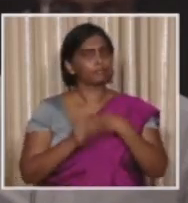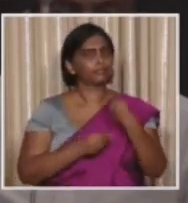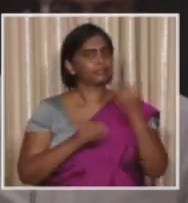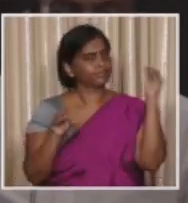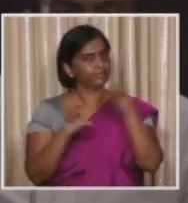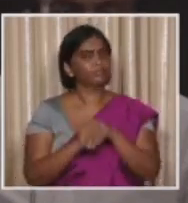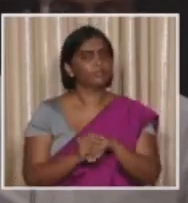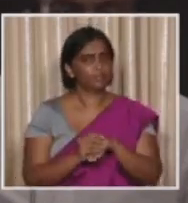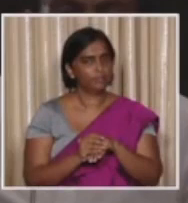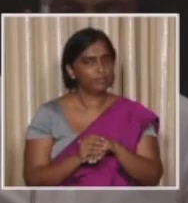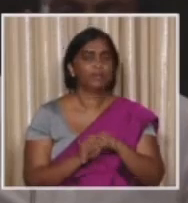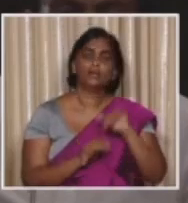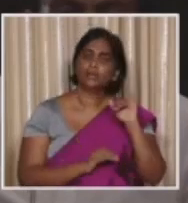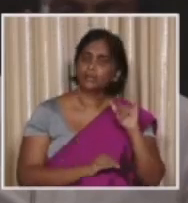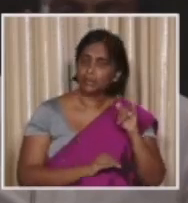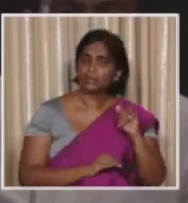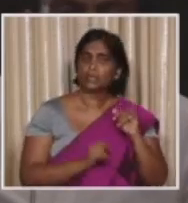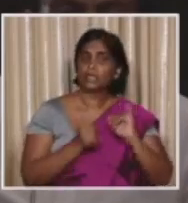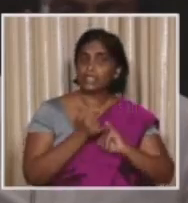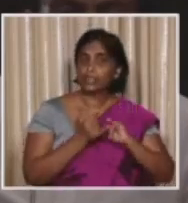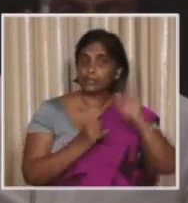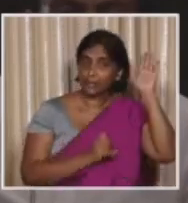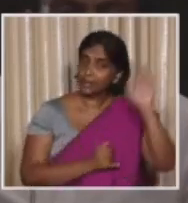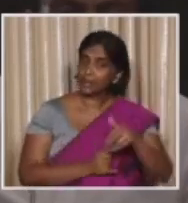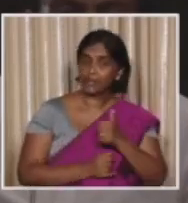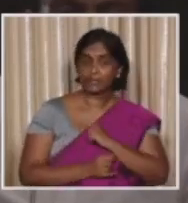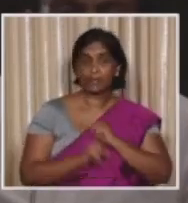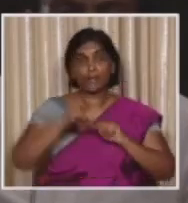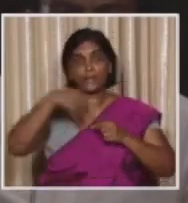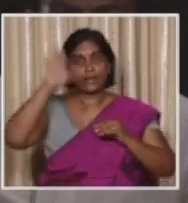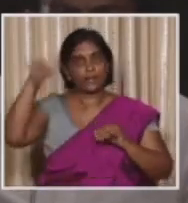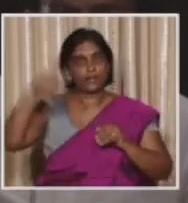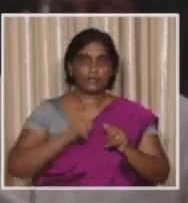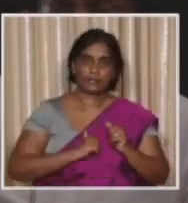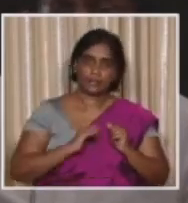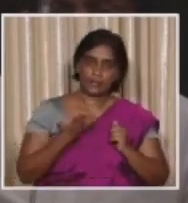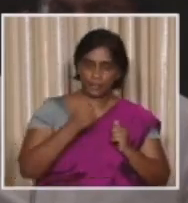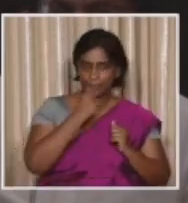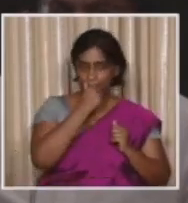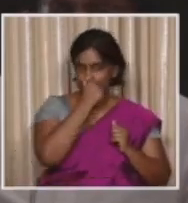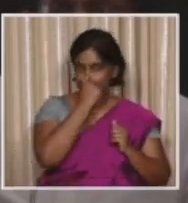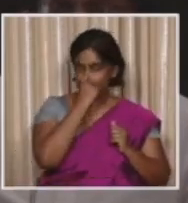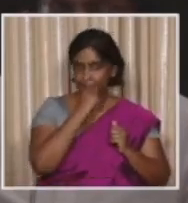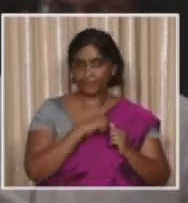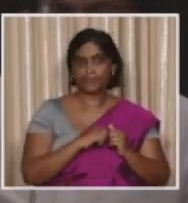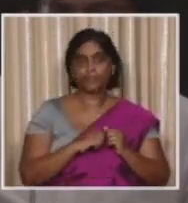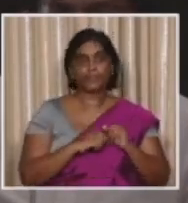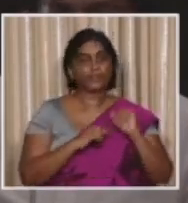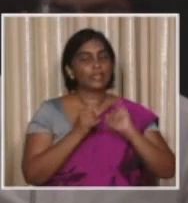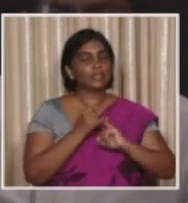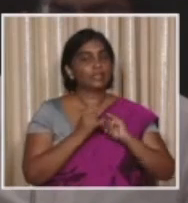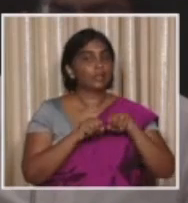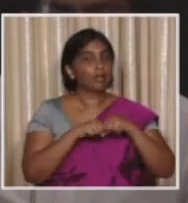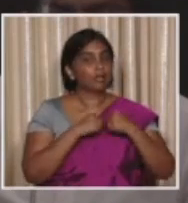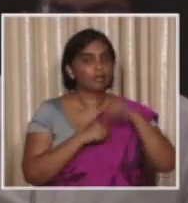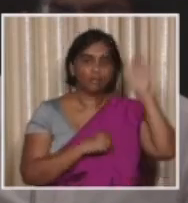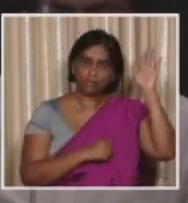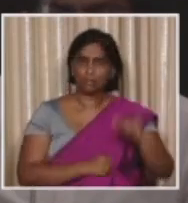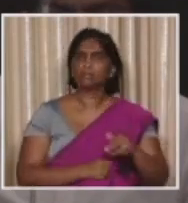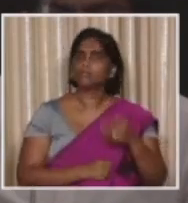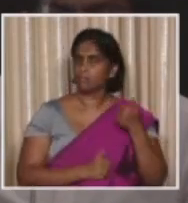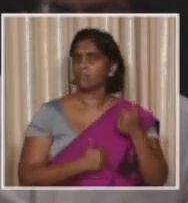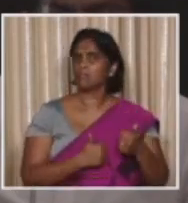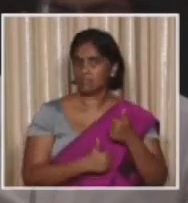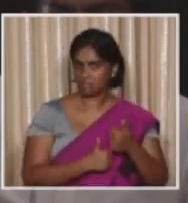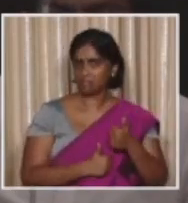එක සමහරුන් සිනෝපෙක් එනකට කැමති වෙනේ වෙනකට අකමැති. සිනෝපෙක් සමාගම එන එක අපිට හිතනවා